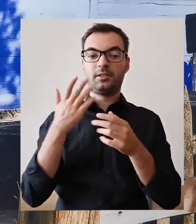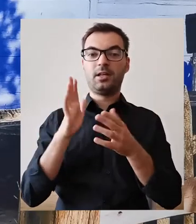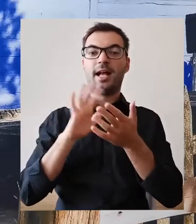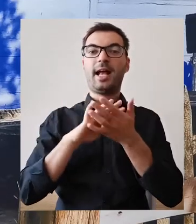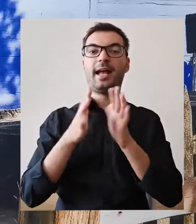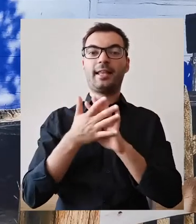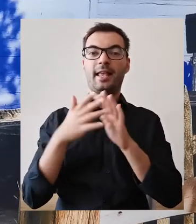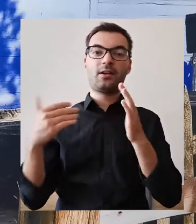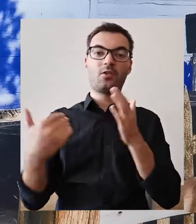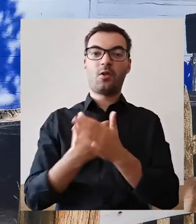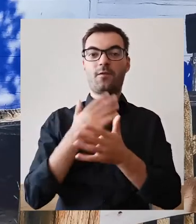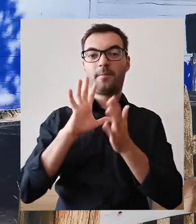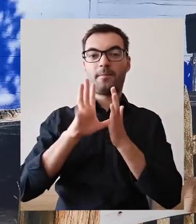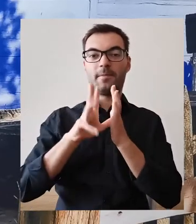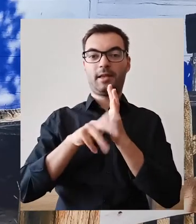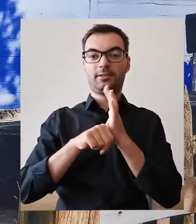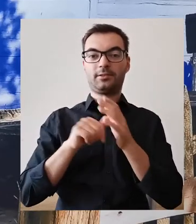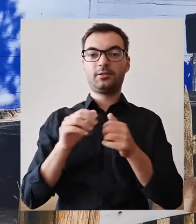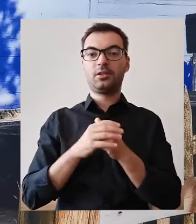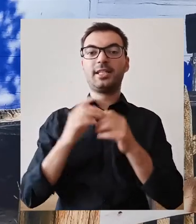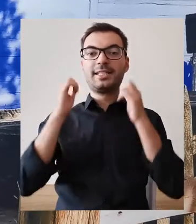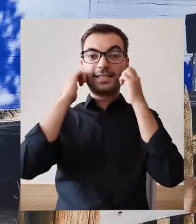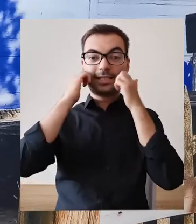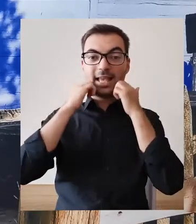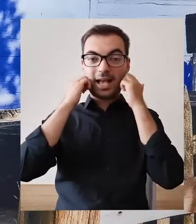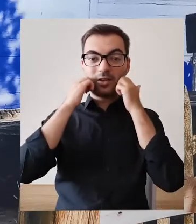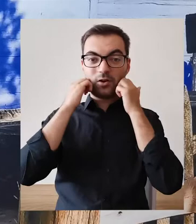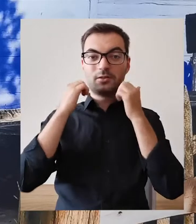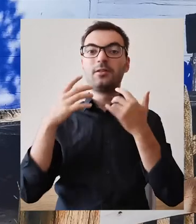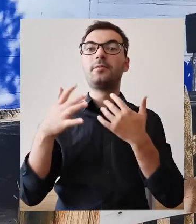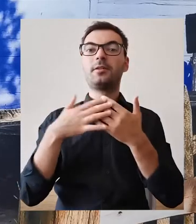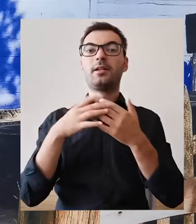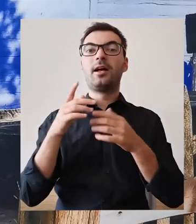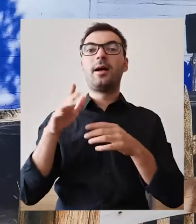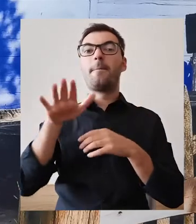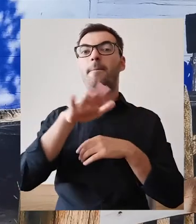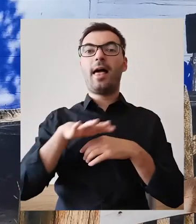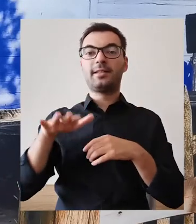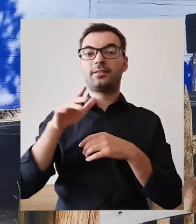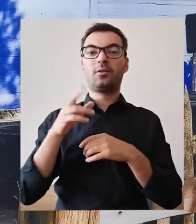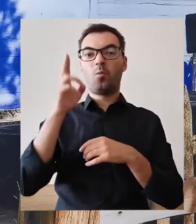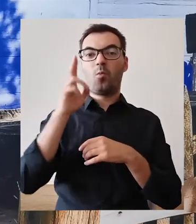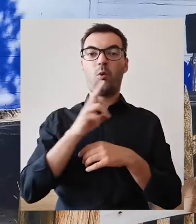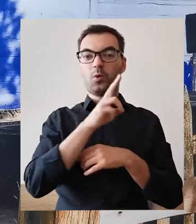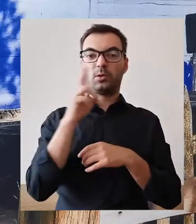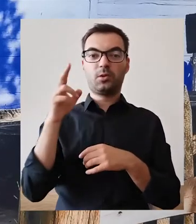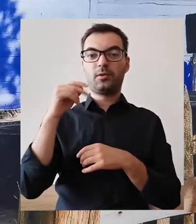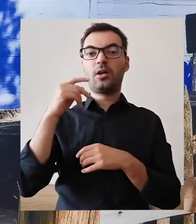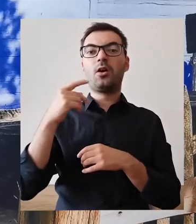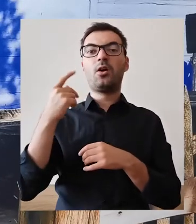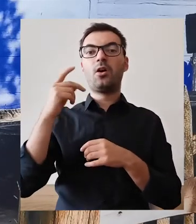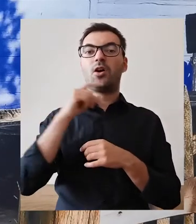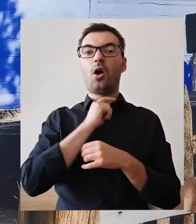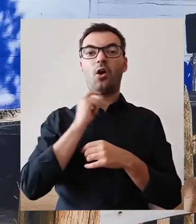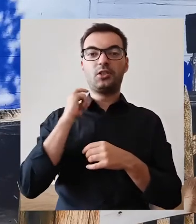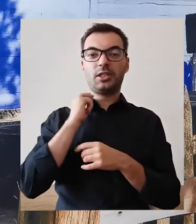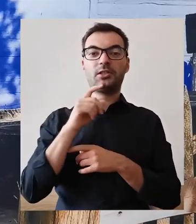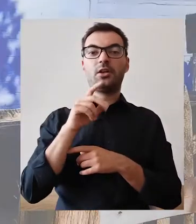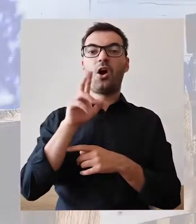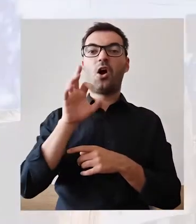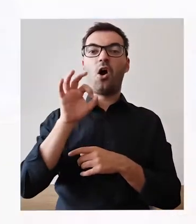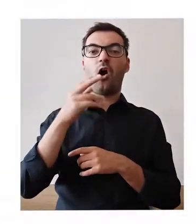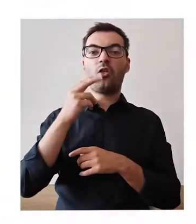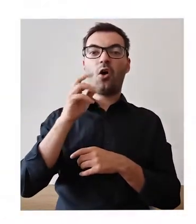rynku nowym mieście zespół klasztorny stoi przy placu błogosławionego ojca honorata koreańskiego